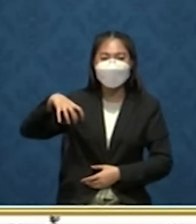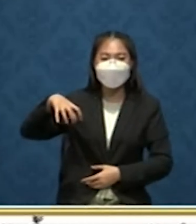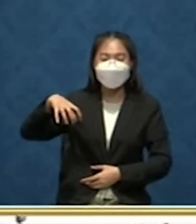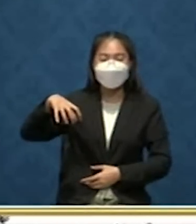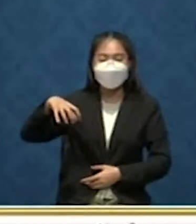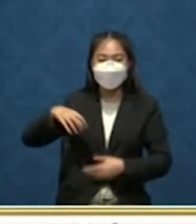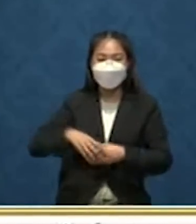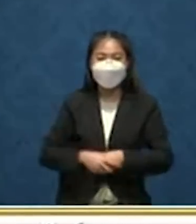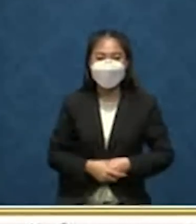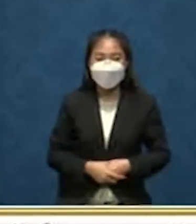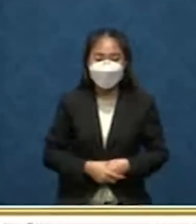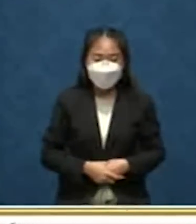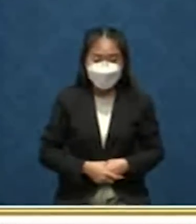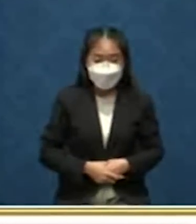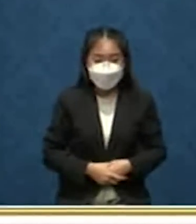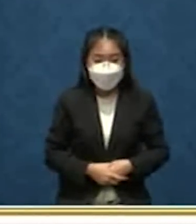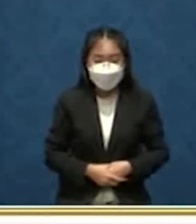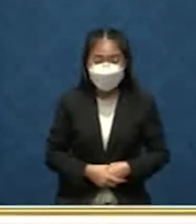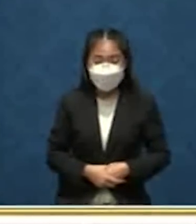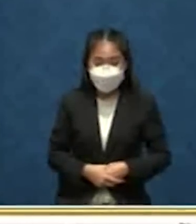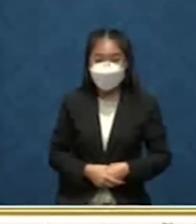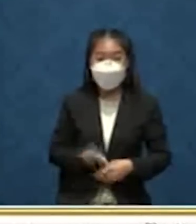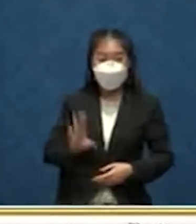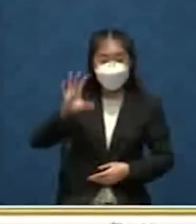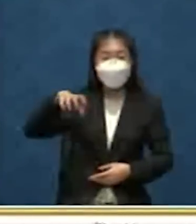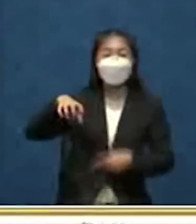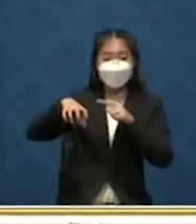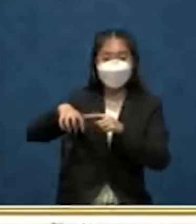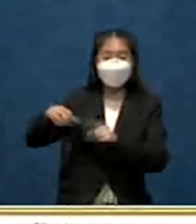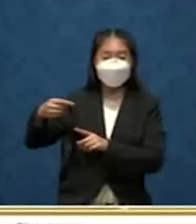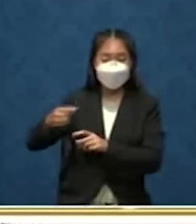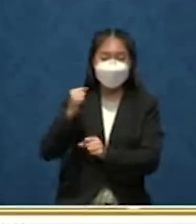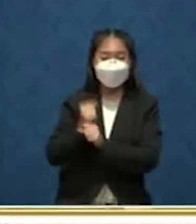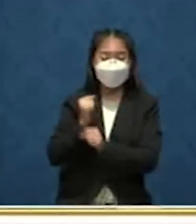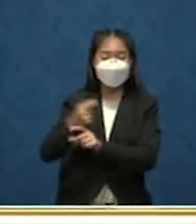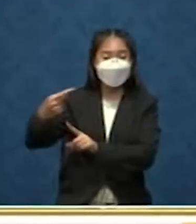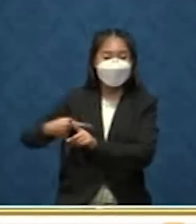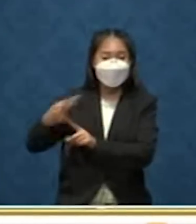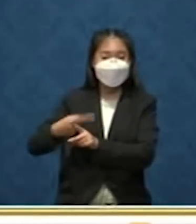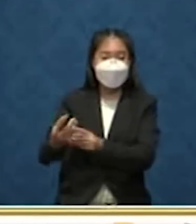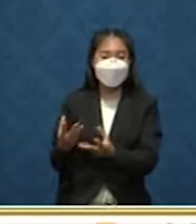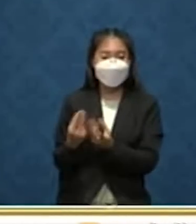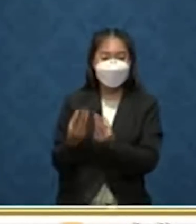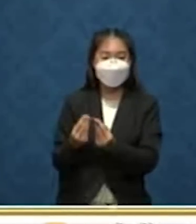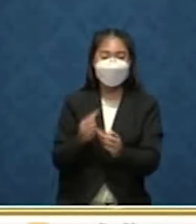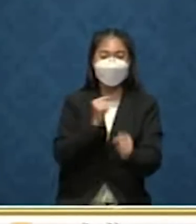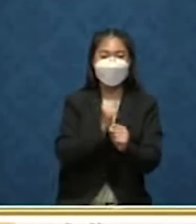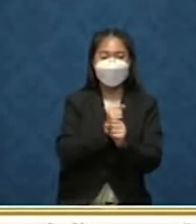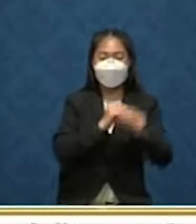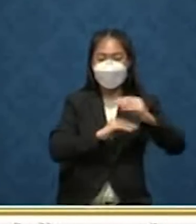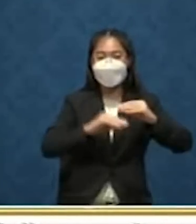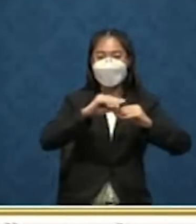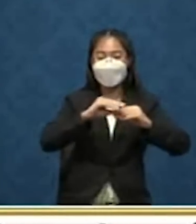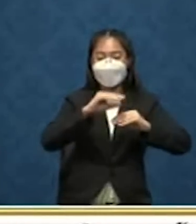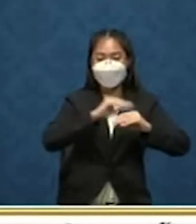แล้วถามว่าหังจากนั้น บริษัทนี้ก็ไปเช่าทีดิ้นสร้างภัพชื่อหนึ่ทหลายคนคุณหูชื่อ Top One